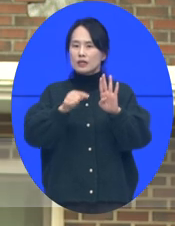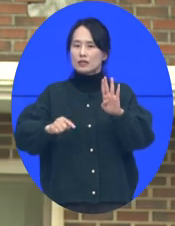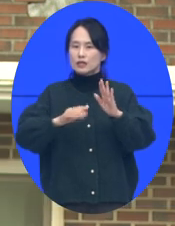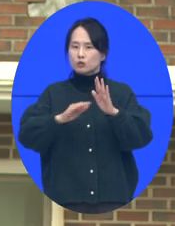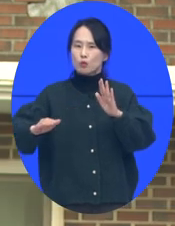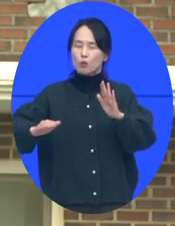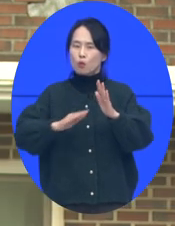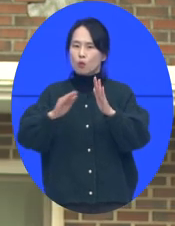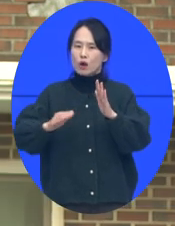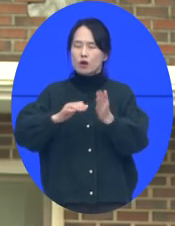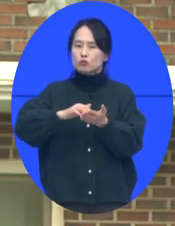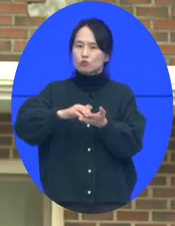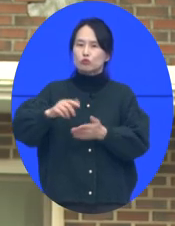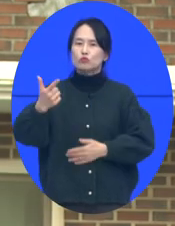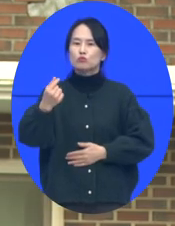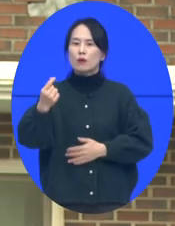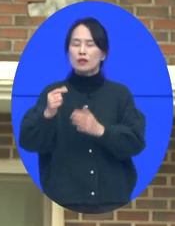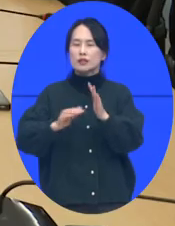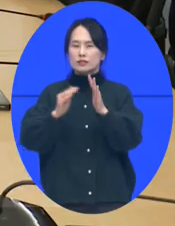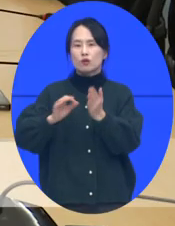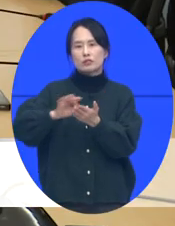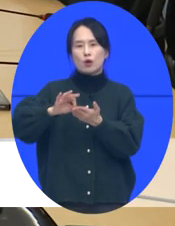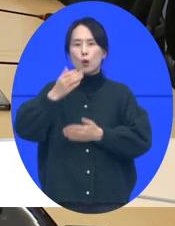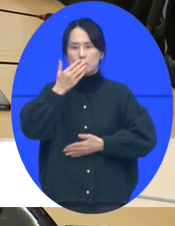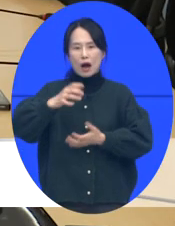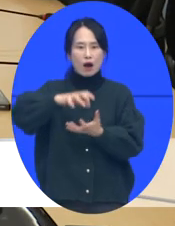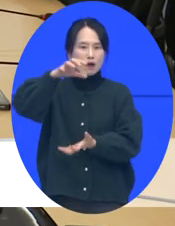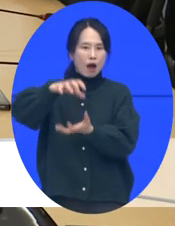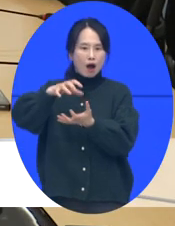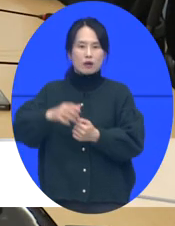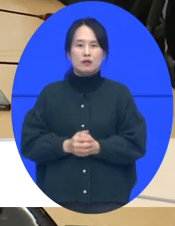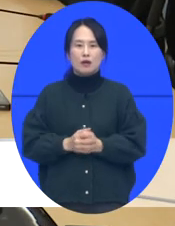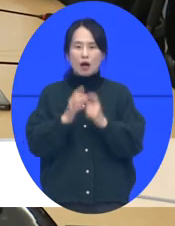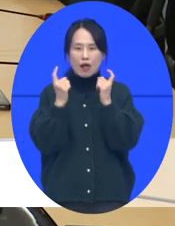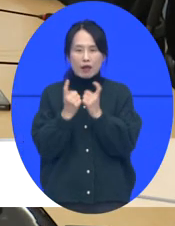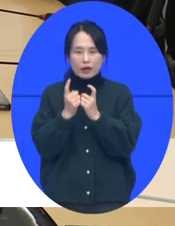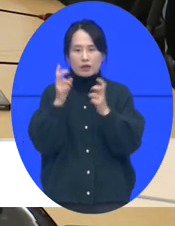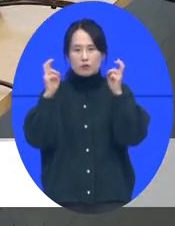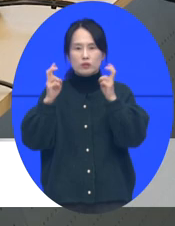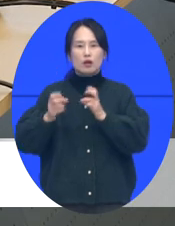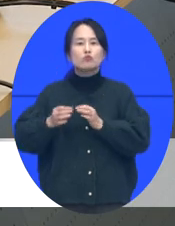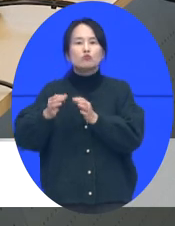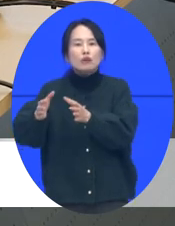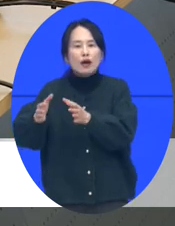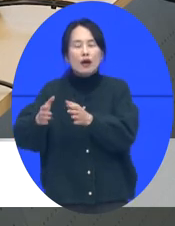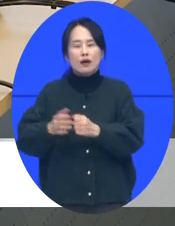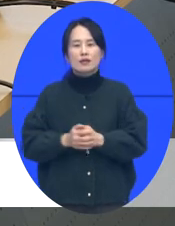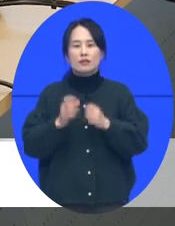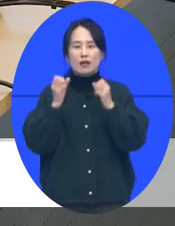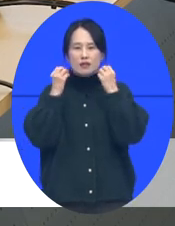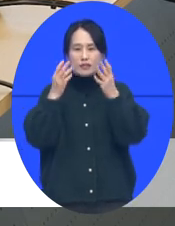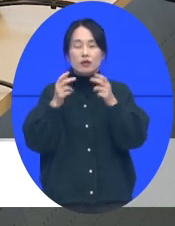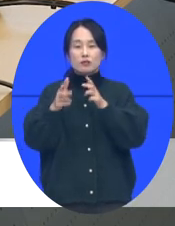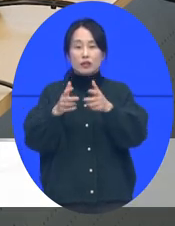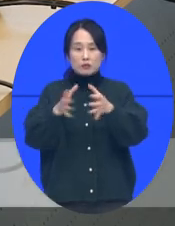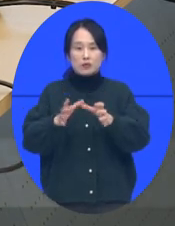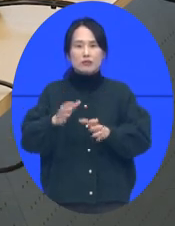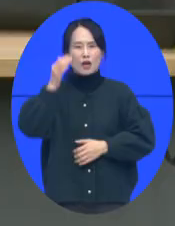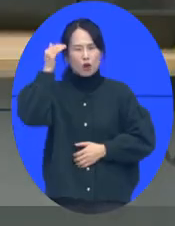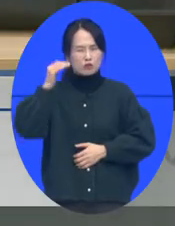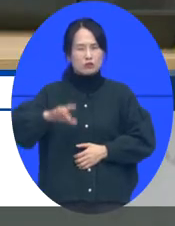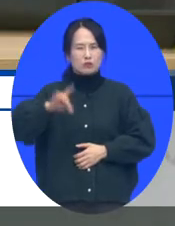따지면 약 6만 가구가 쓸수 있는 양입니다. 민간 기업이 자체 투자해 에너지를 자립하는 신규 산업단지는 국내